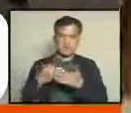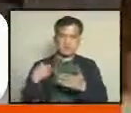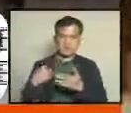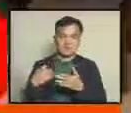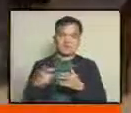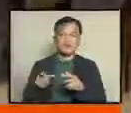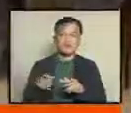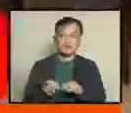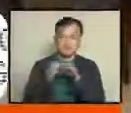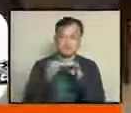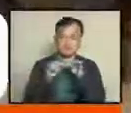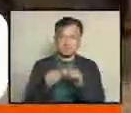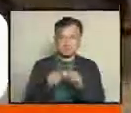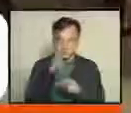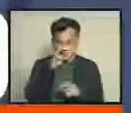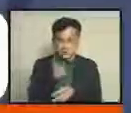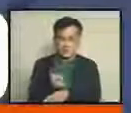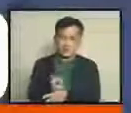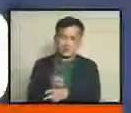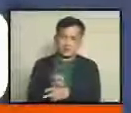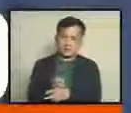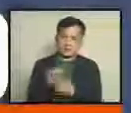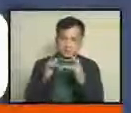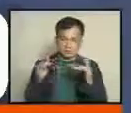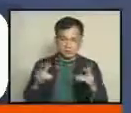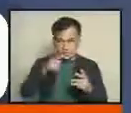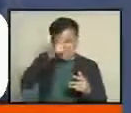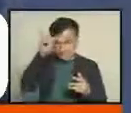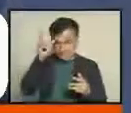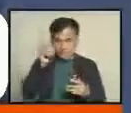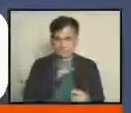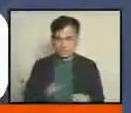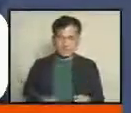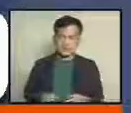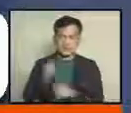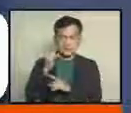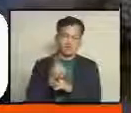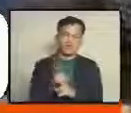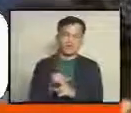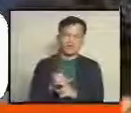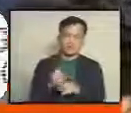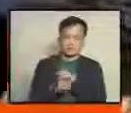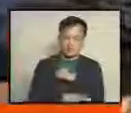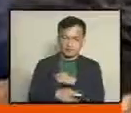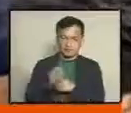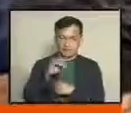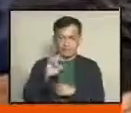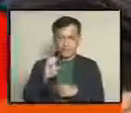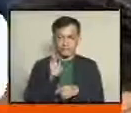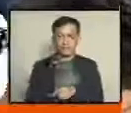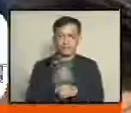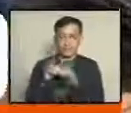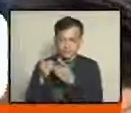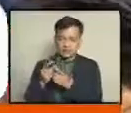din daw ang mas mahigpit na pagbabantay hanggang sa pista ng itim na Nazareno sa Enero. Yung mga regional mobile force at saka yung mga district mobile